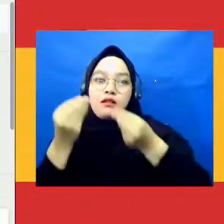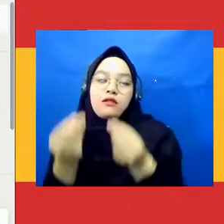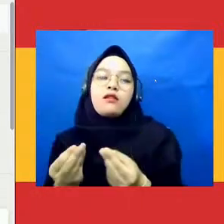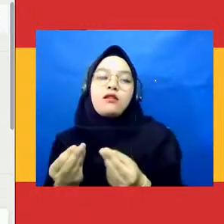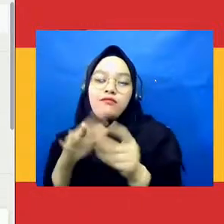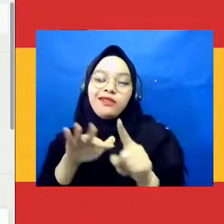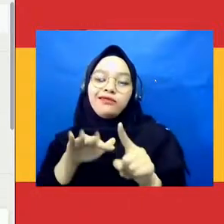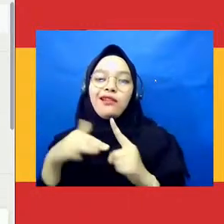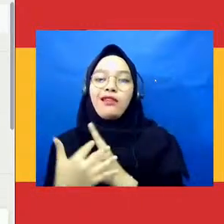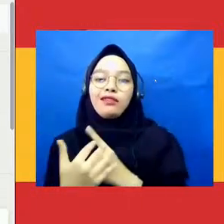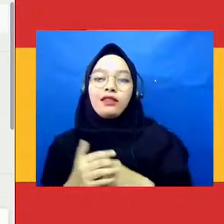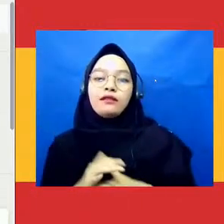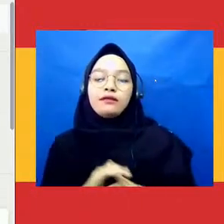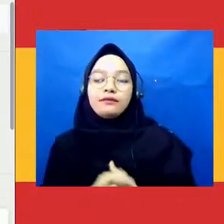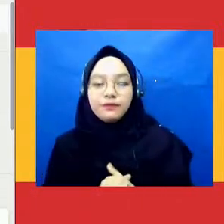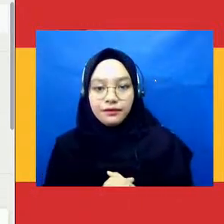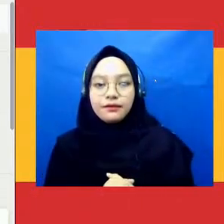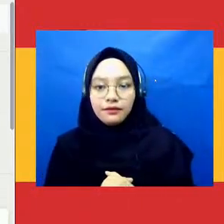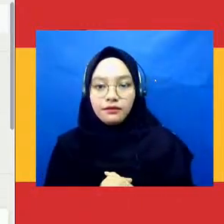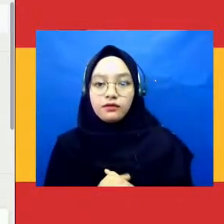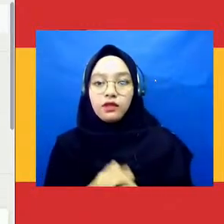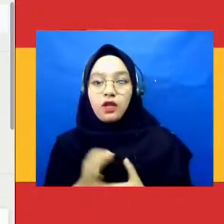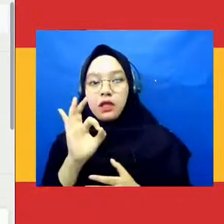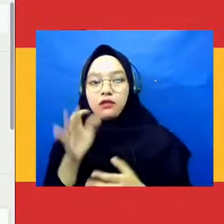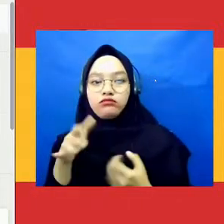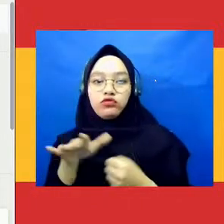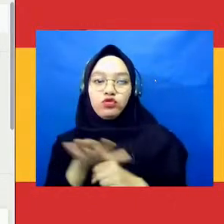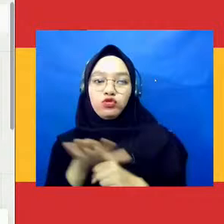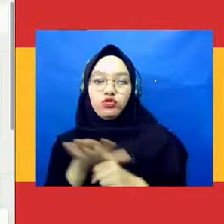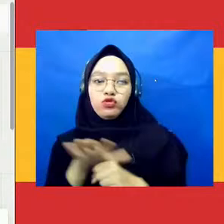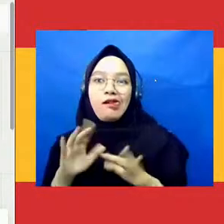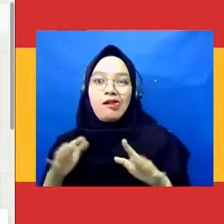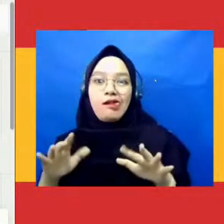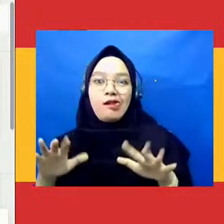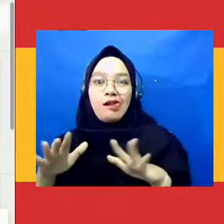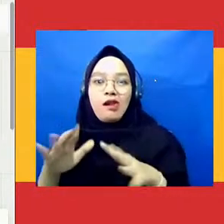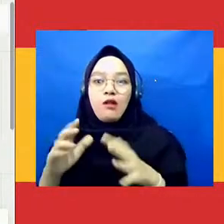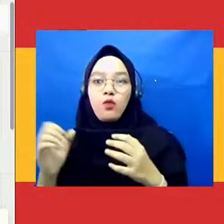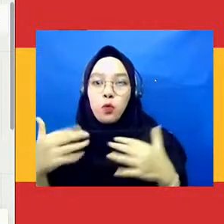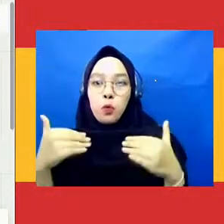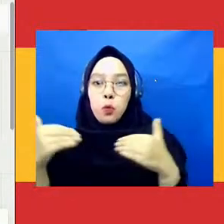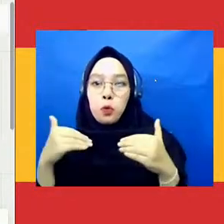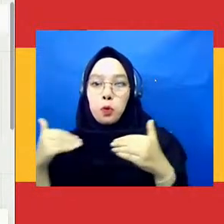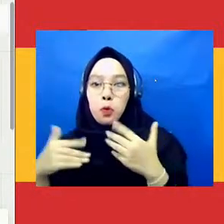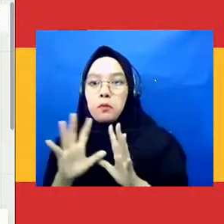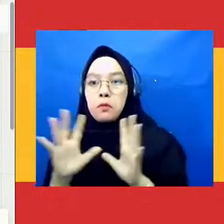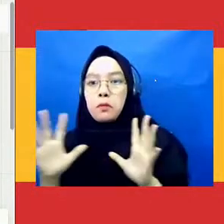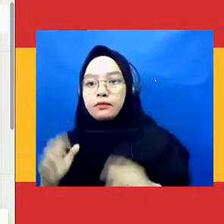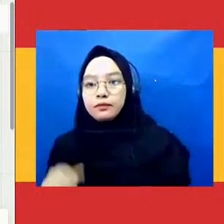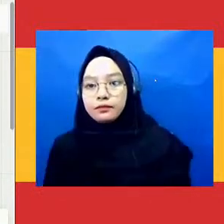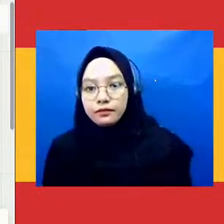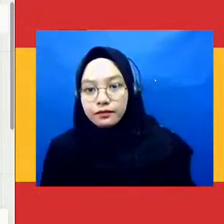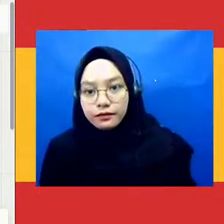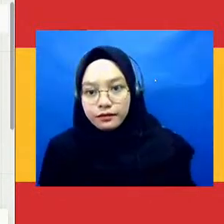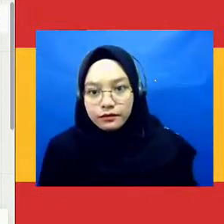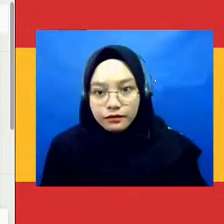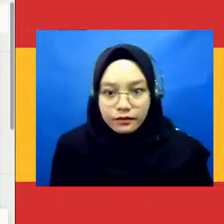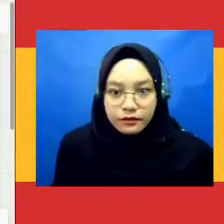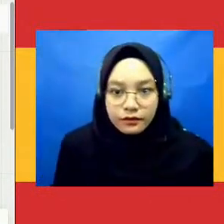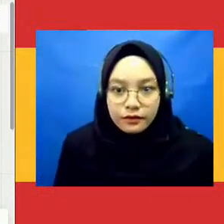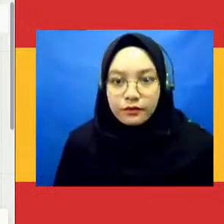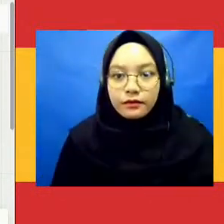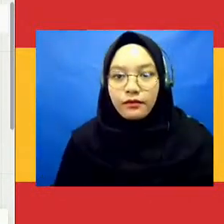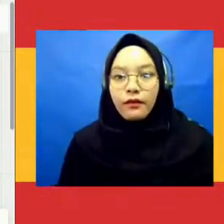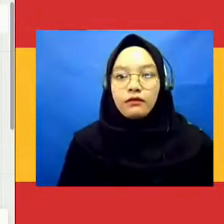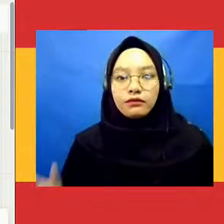Oke, terima kasih. Sudah cukup ramai nampaknya. Nah, Bapak Ibu, tadi kita sudah bisa